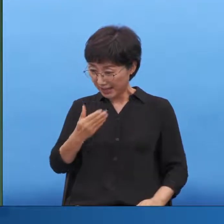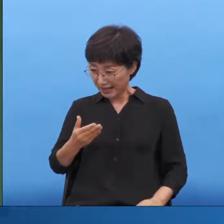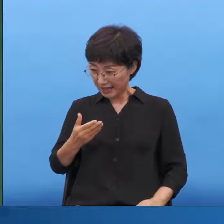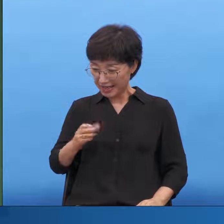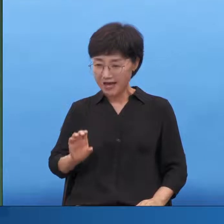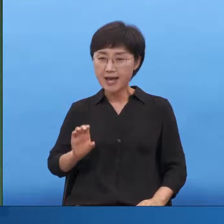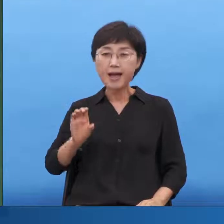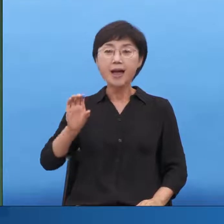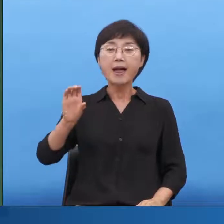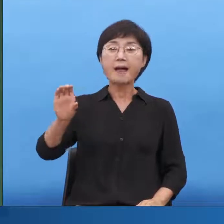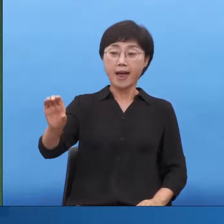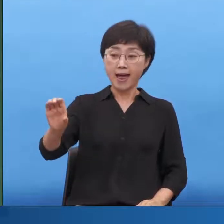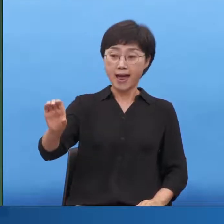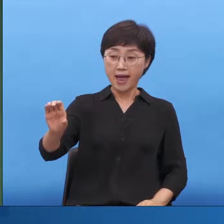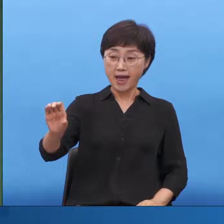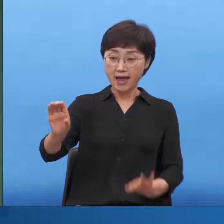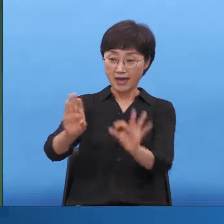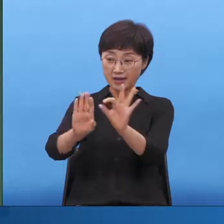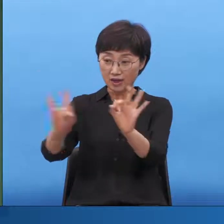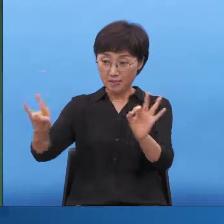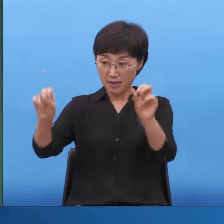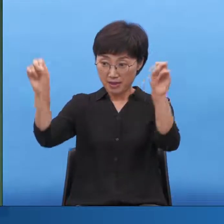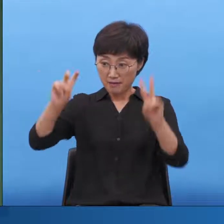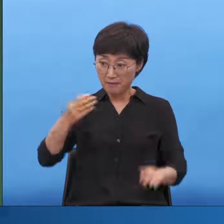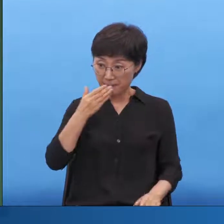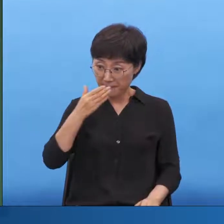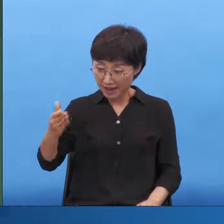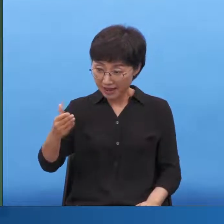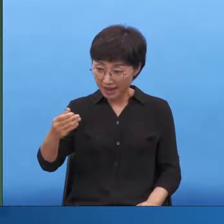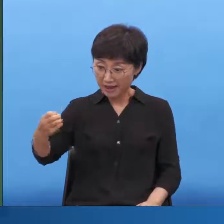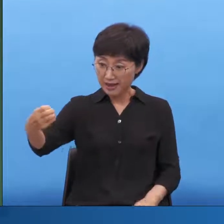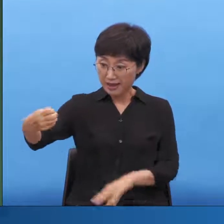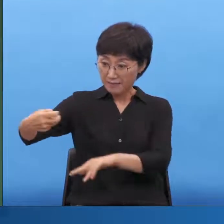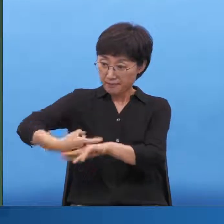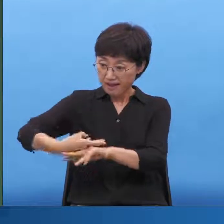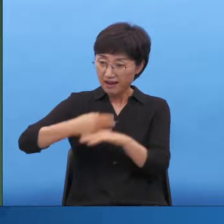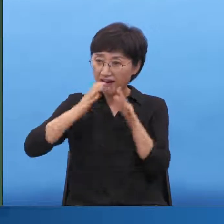돼요. 여러분은 실력을 길러야 돼요.